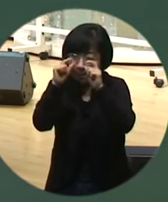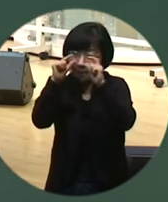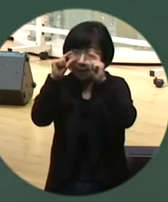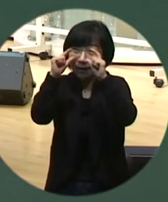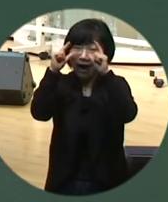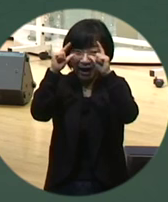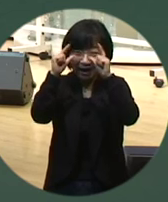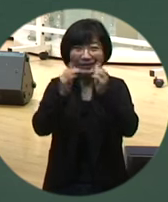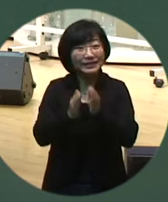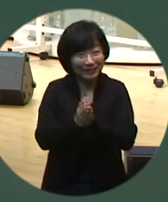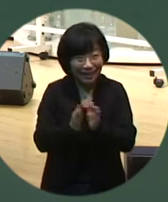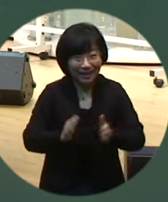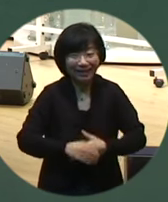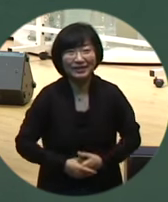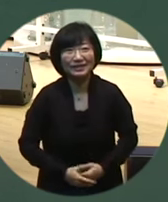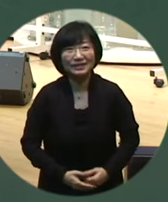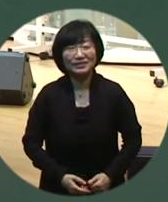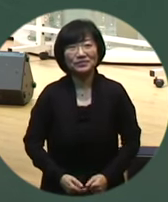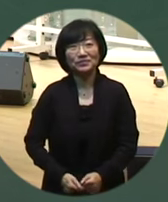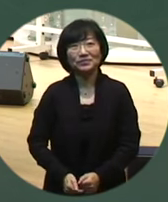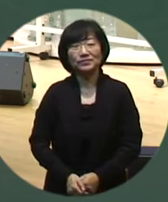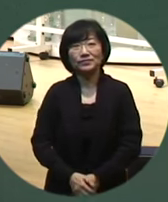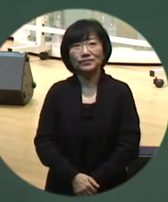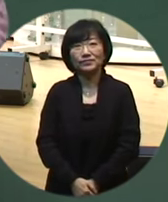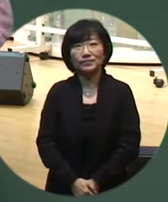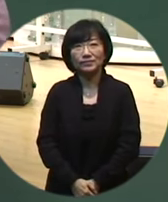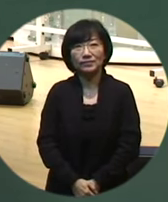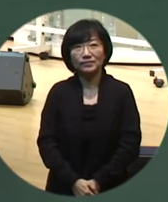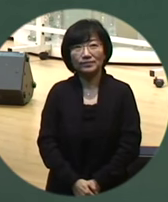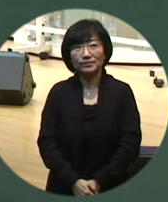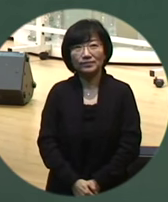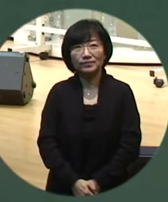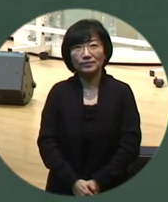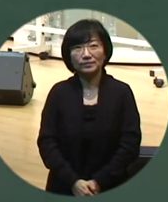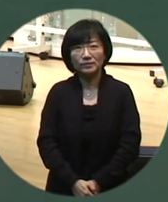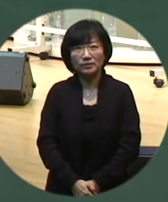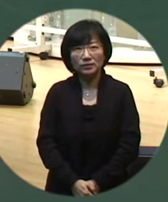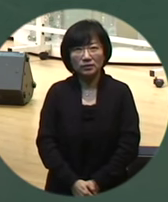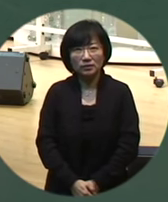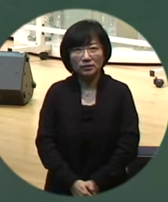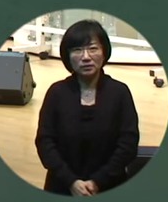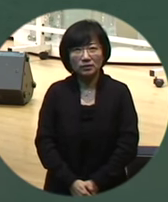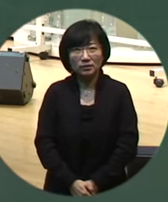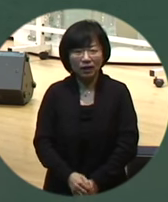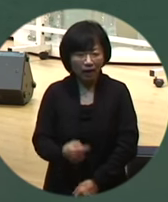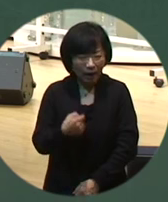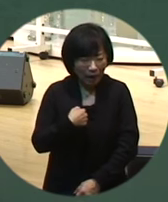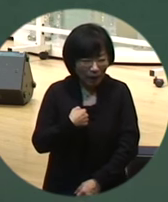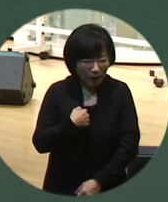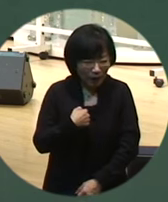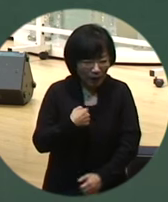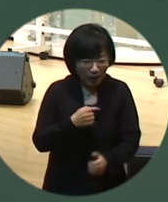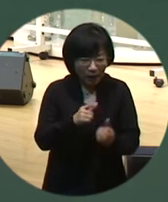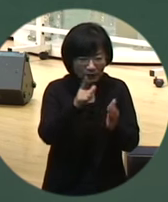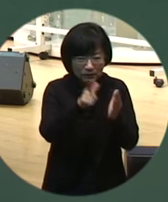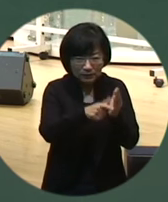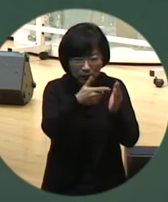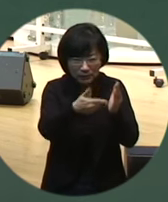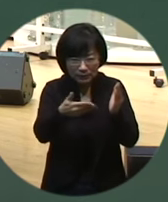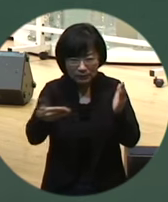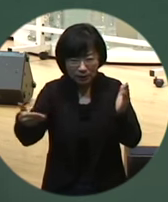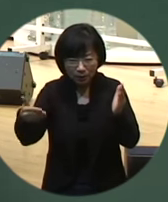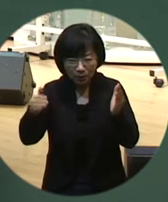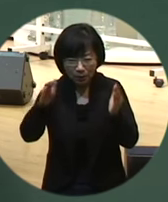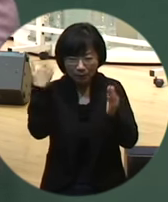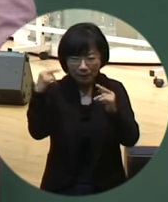이게 기도 제목을 잘못 잡았다 정도가 아니고 완전 내가 타락했더라고요. And then I realized, I looked